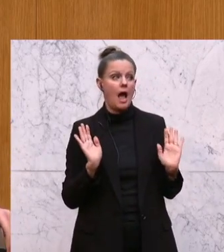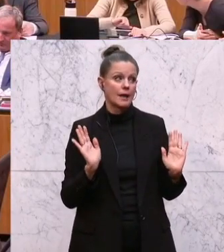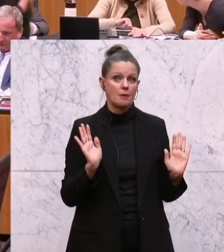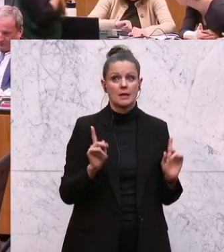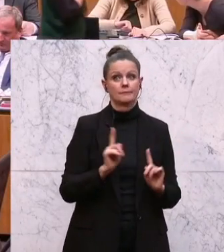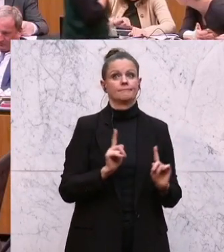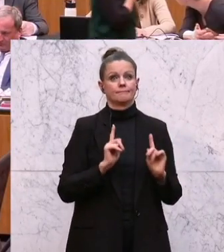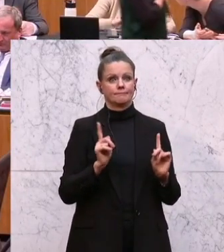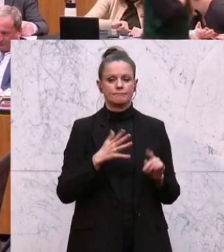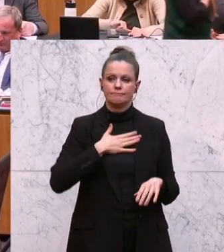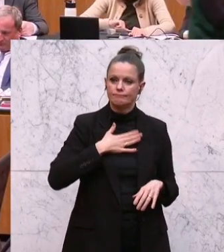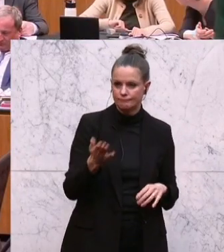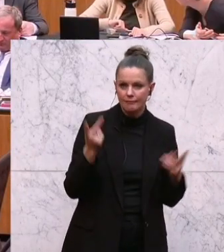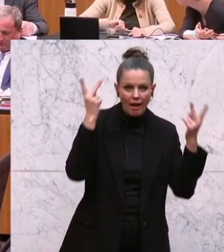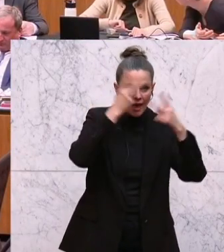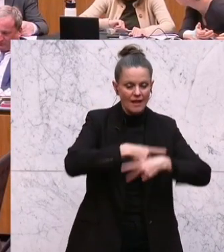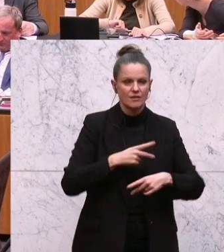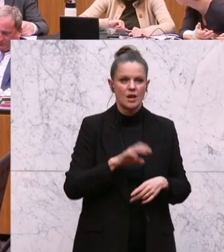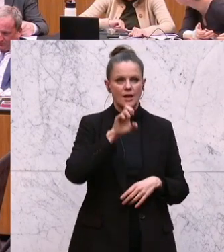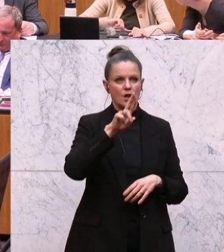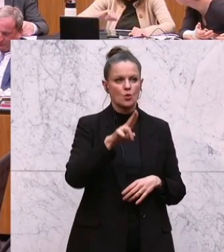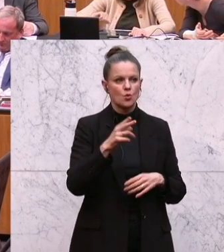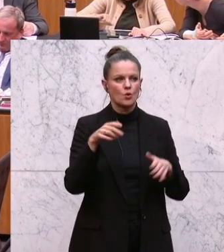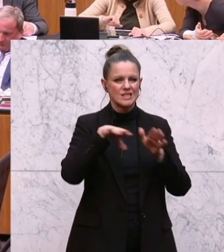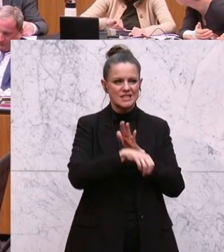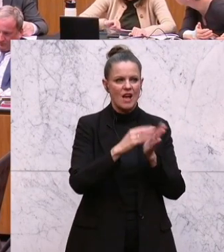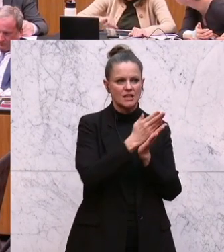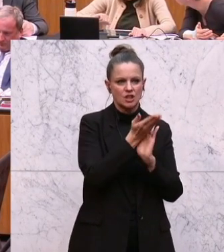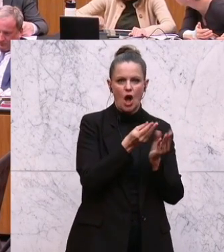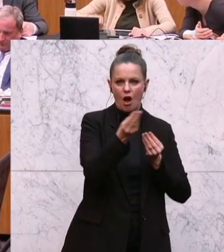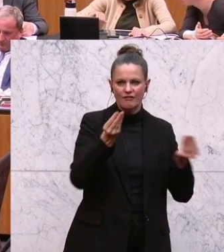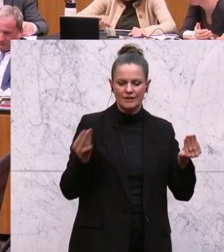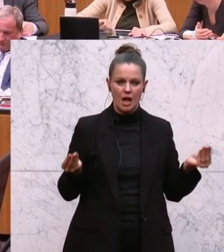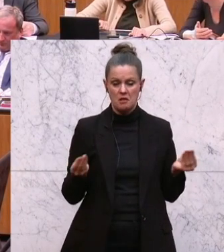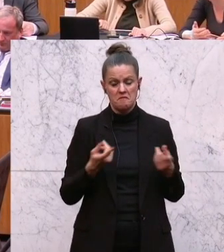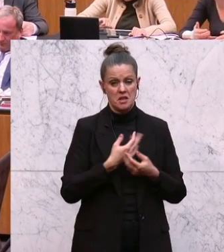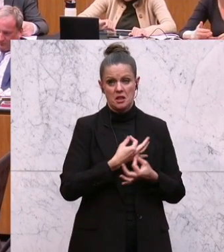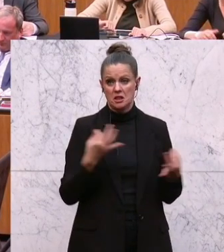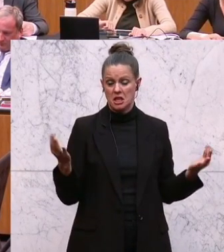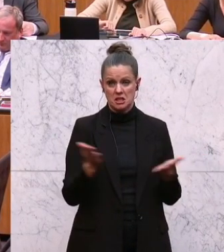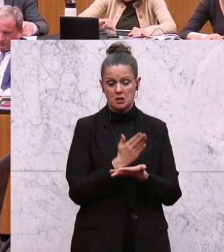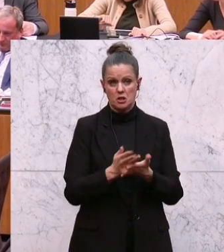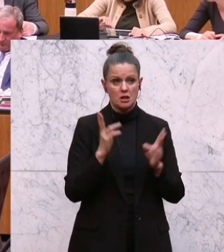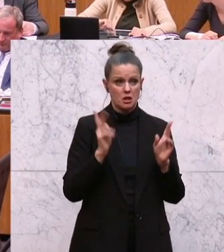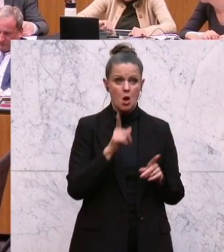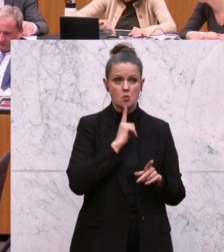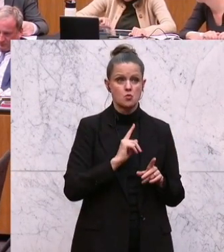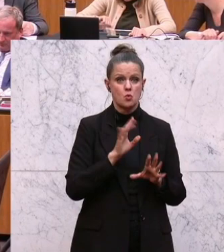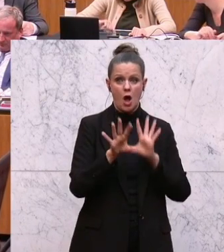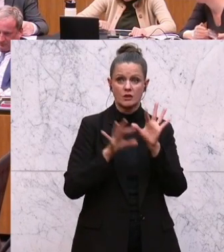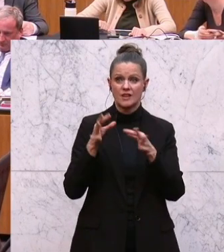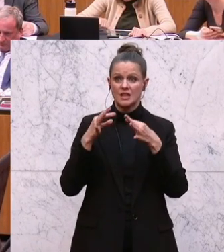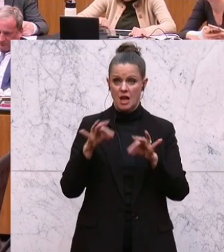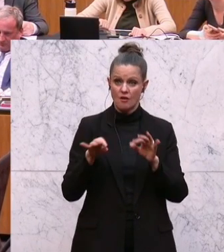Jahren. Trotzdem haben Sie zugestimmt der EU-Zwangsverteilung, wo wir in Wahrheit nichts mehr mitzureden haben und in Zukunft nur noch auswählen können, ob